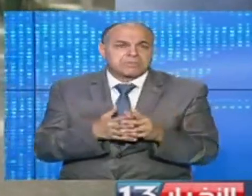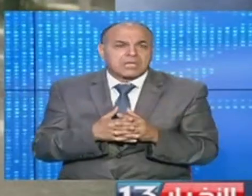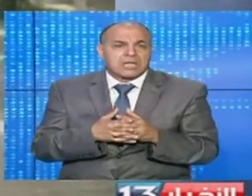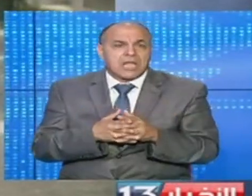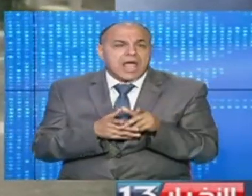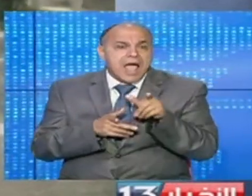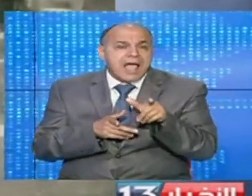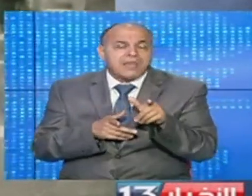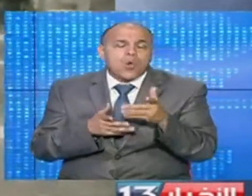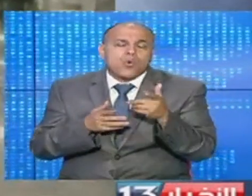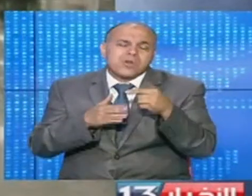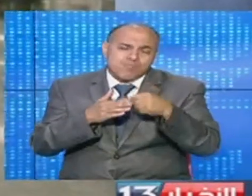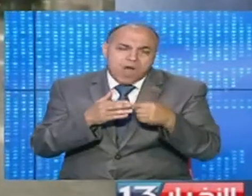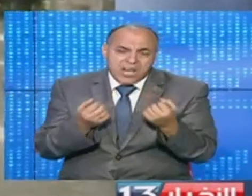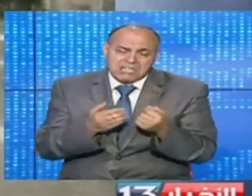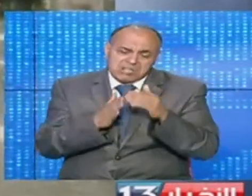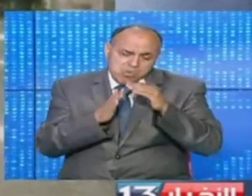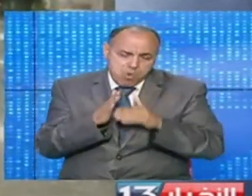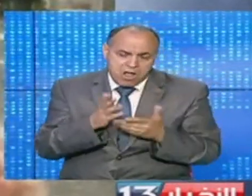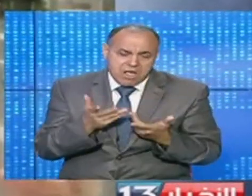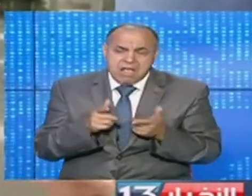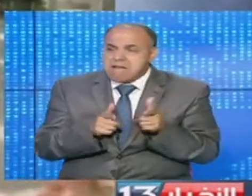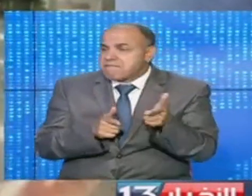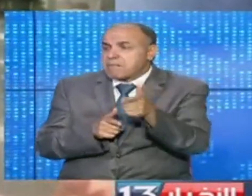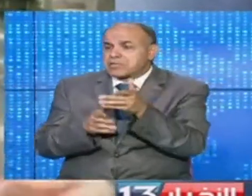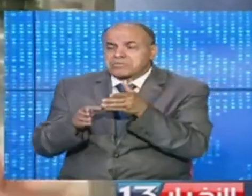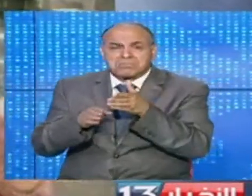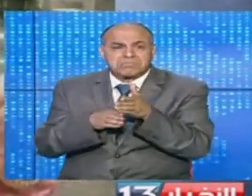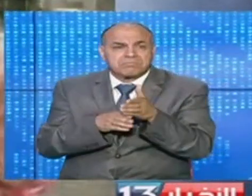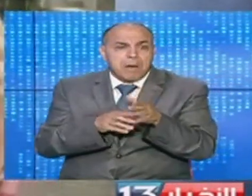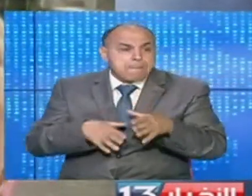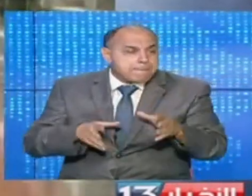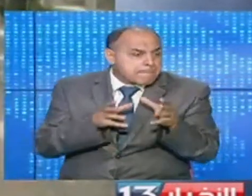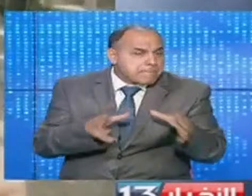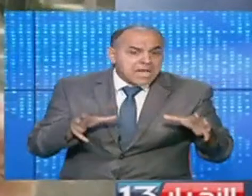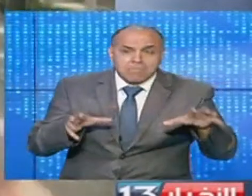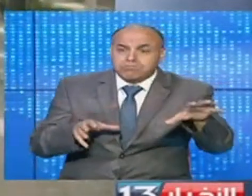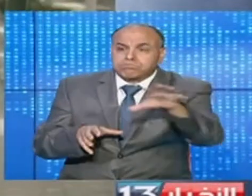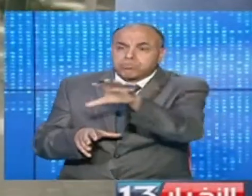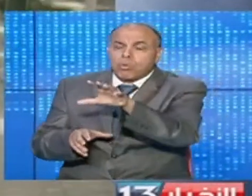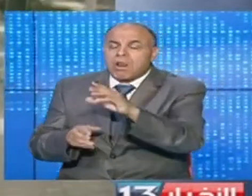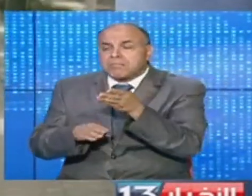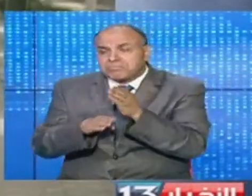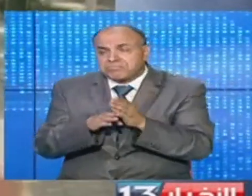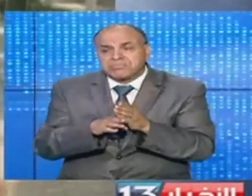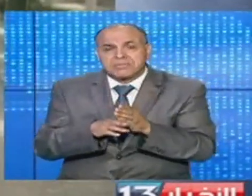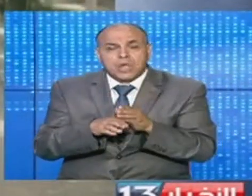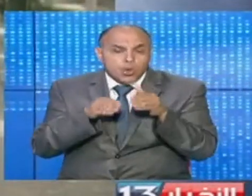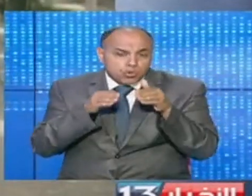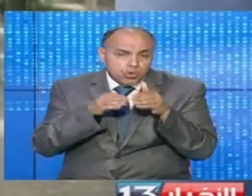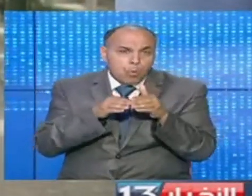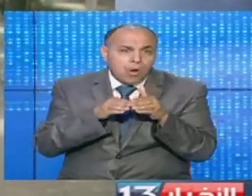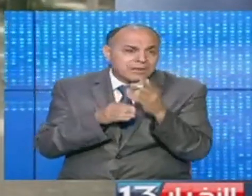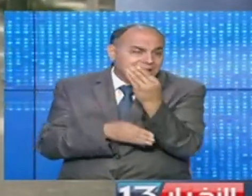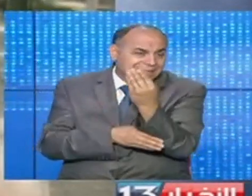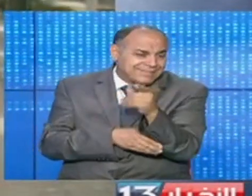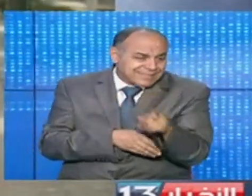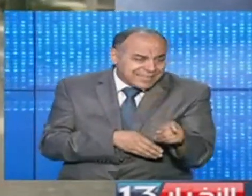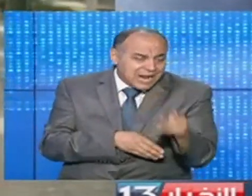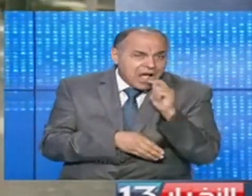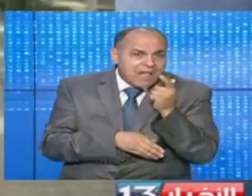الاقل برشه من نشاطاتها واخطر ما عندنا الامكنه والفضائيات الملائمه اللي تستجيب لحاجات